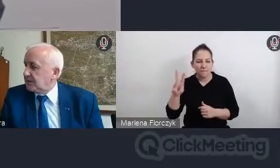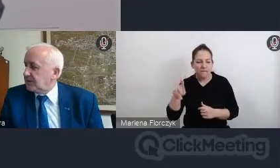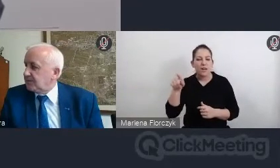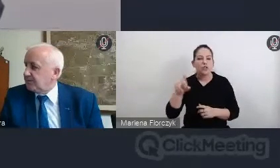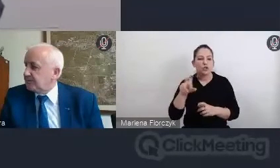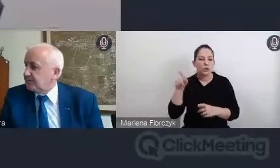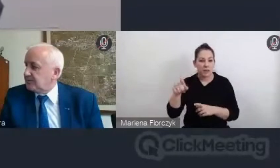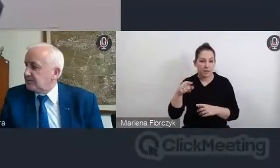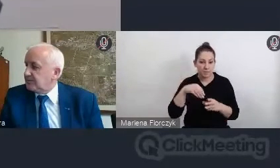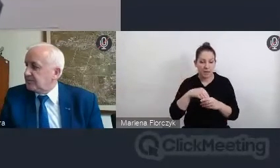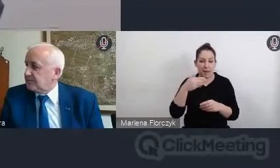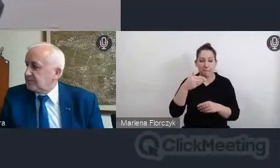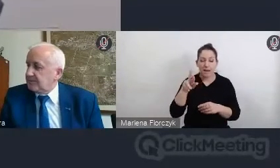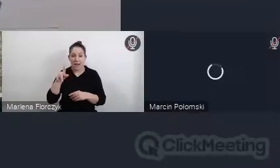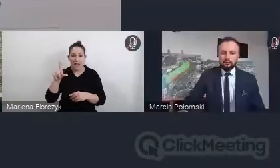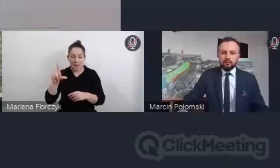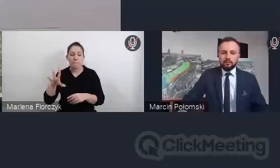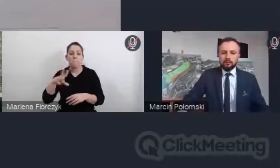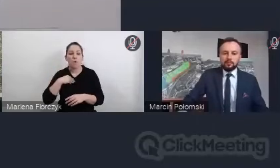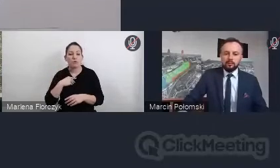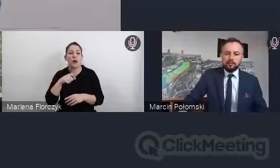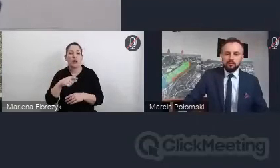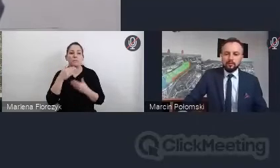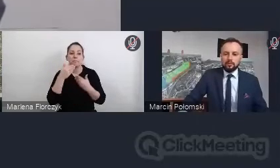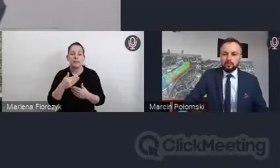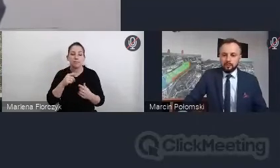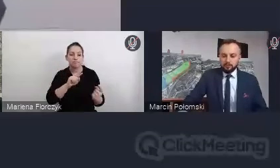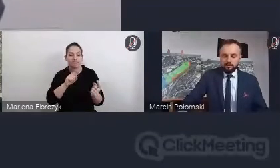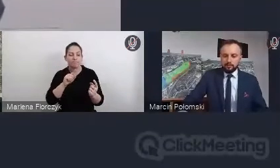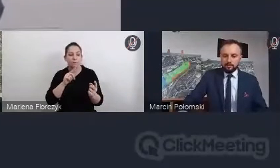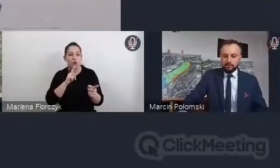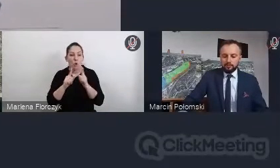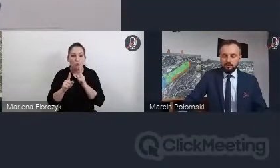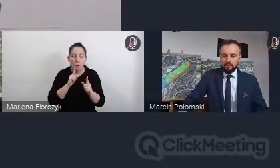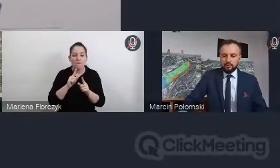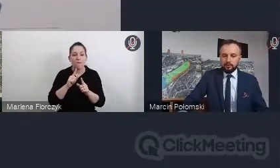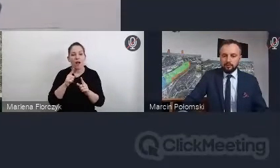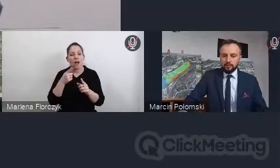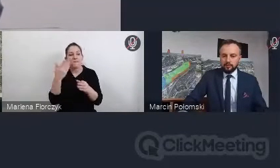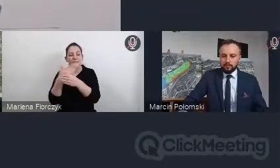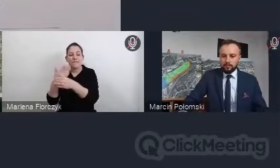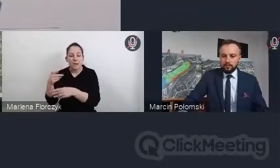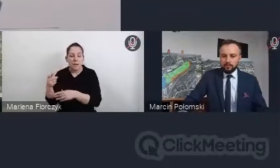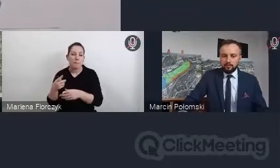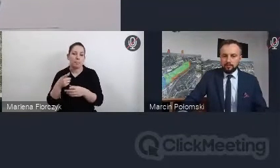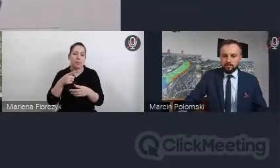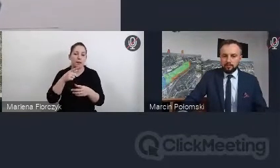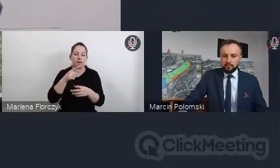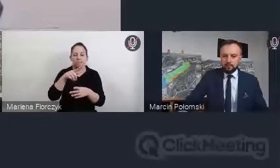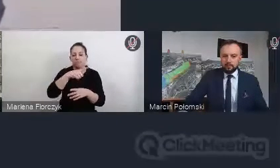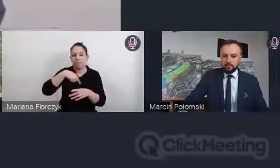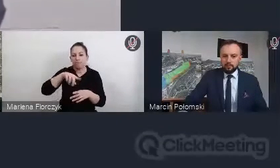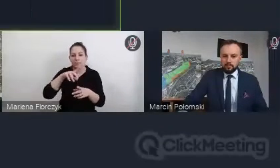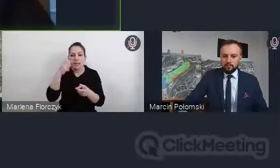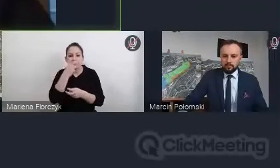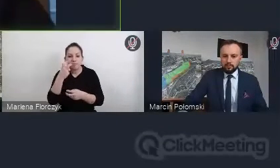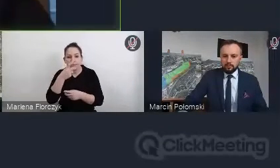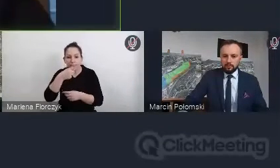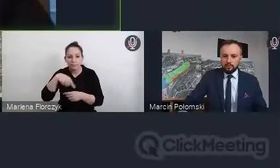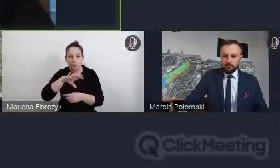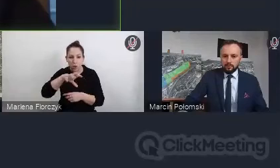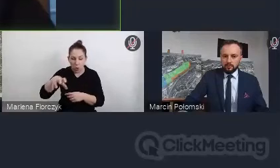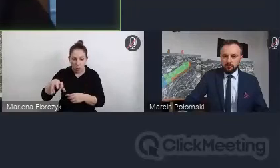do rozmowy z interesariuszami, z mieszkańcami, z przedsiębiorcami? Czy to jest coś, no bo z